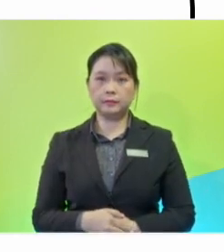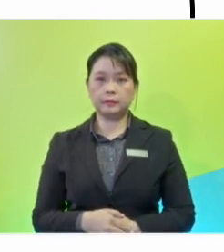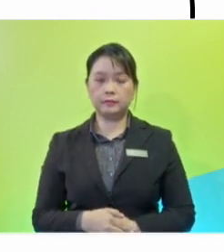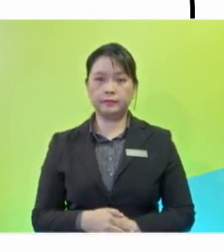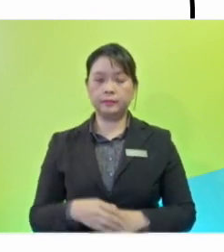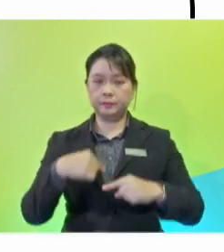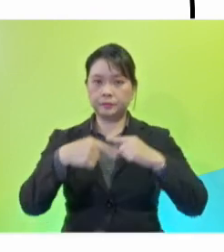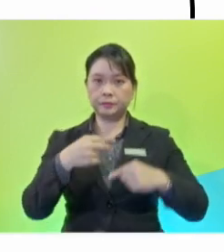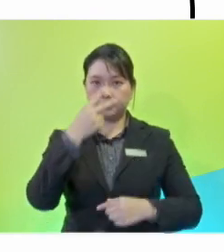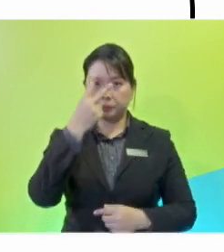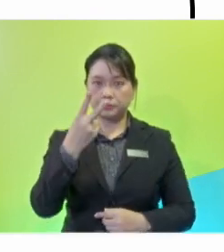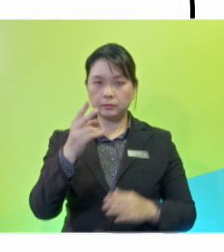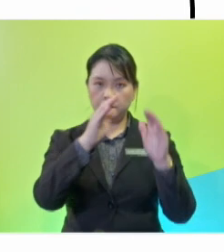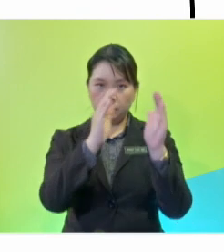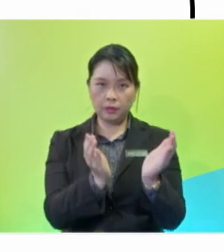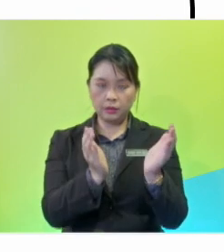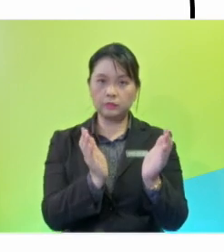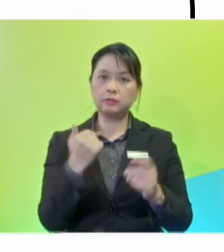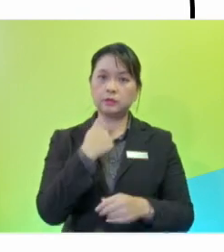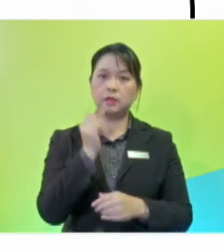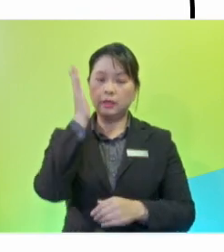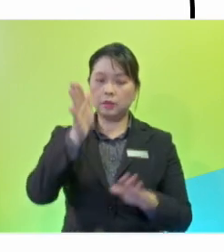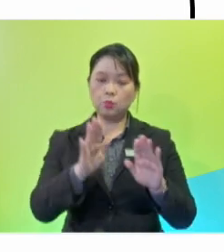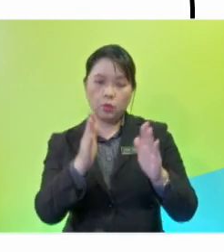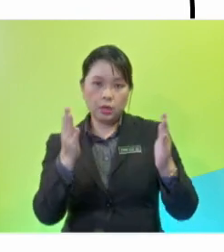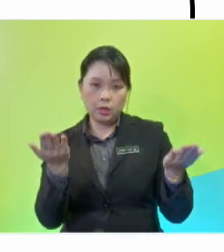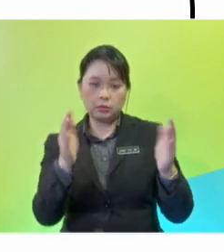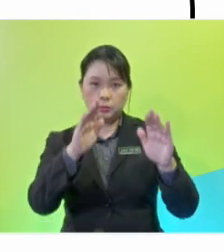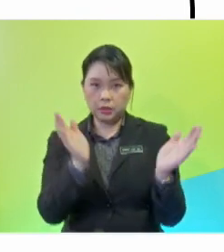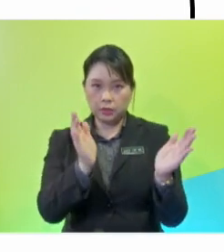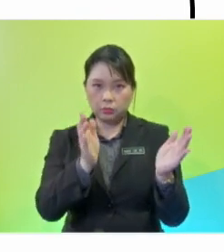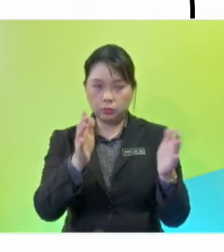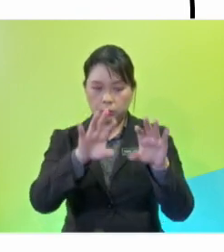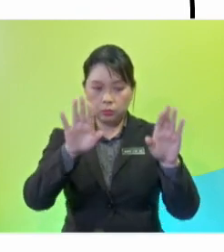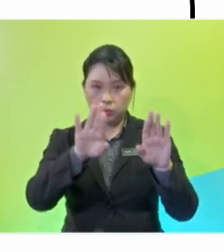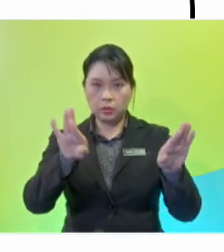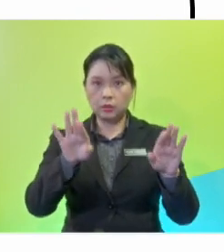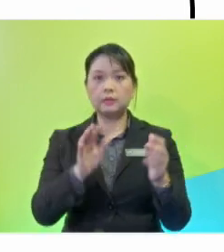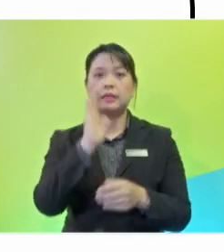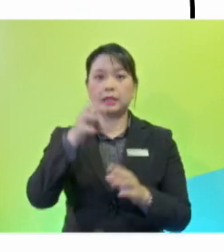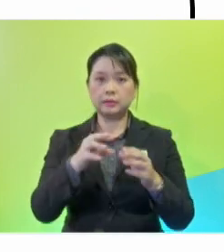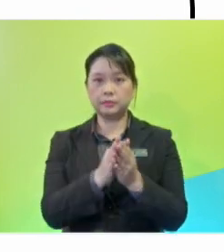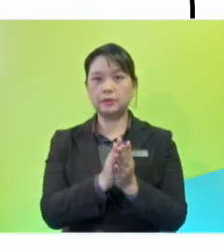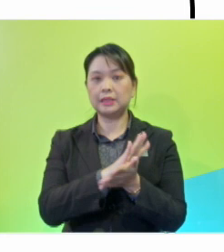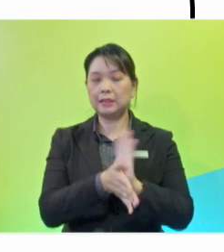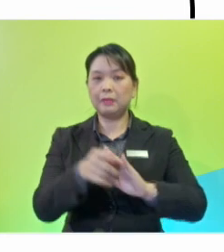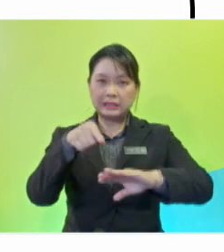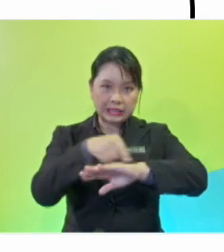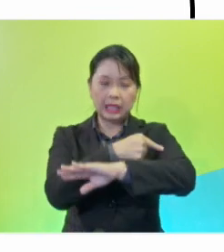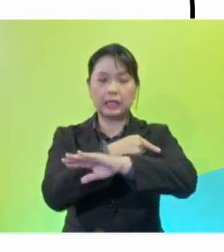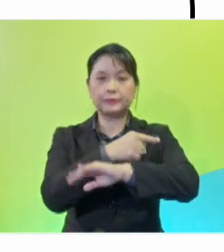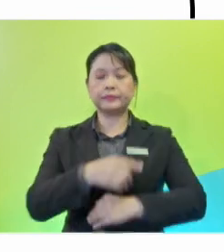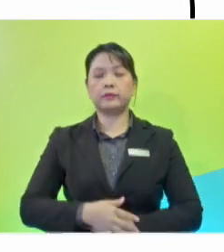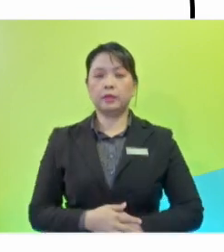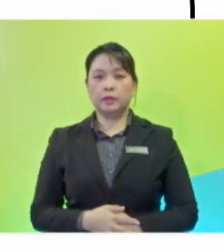Billy nampaknya bracket kita akan membuat pengembangan dimakan di mana dia akan jadi yang depan akan jadi 4x² + 8